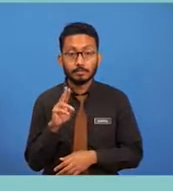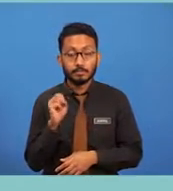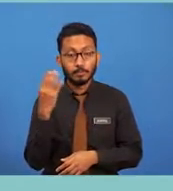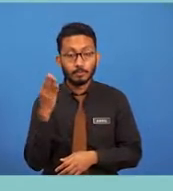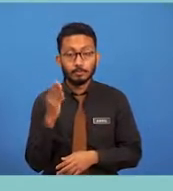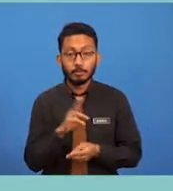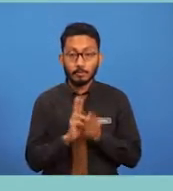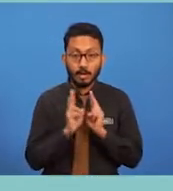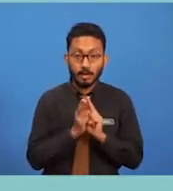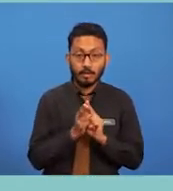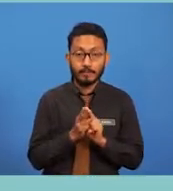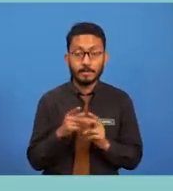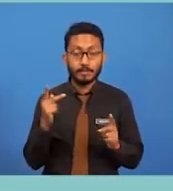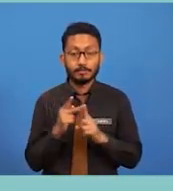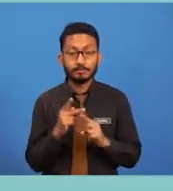dengan kehadiran air.